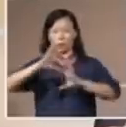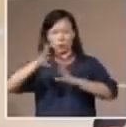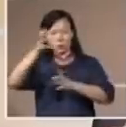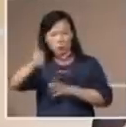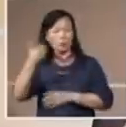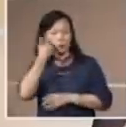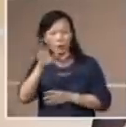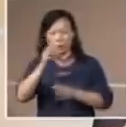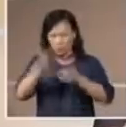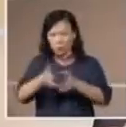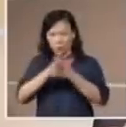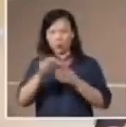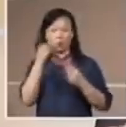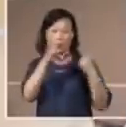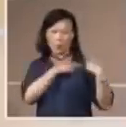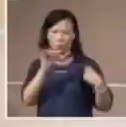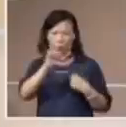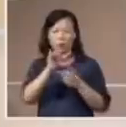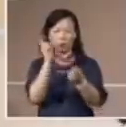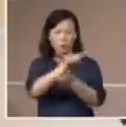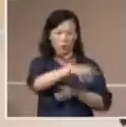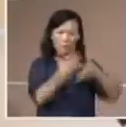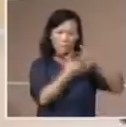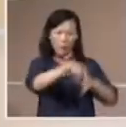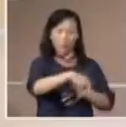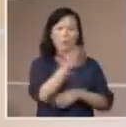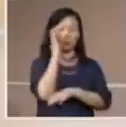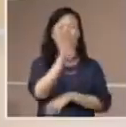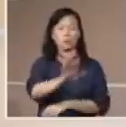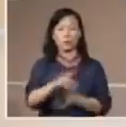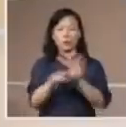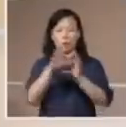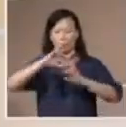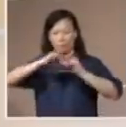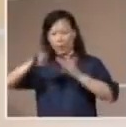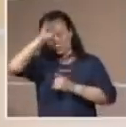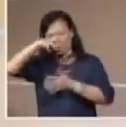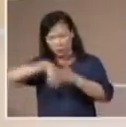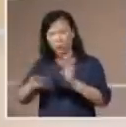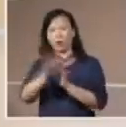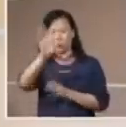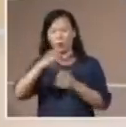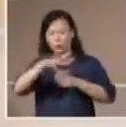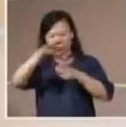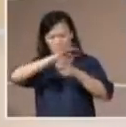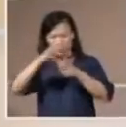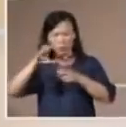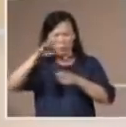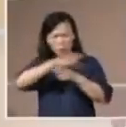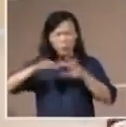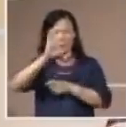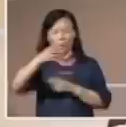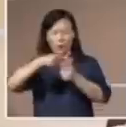重要。蔡英文主席呢，老实讲，是了解美国政府的政策。我想民党来，不止民进党来啦，是全台湾嘛是可以